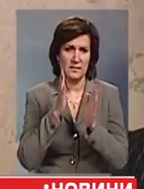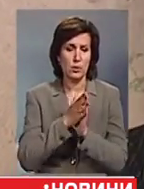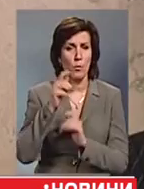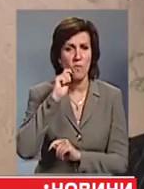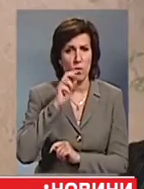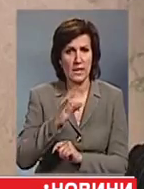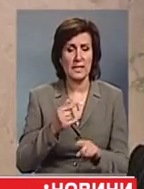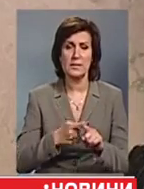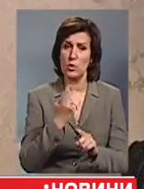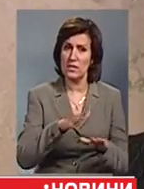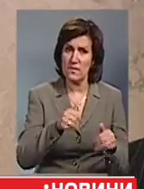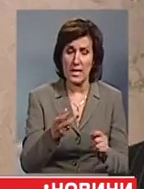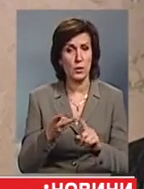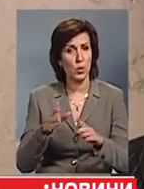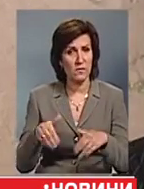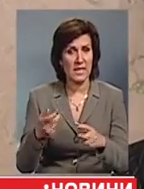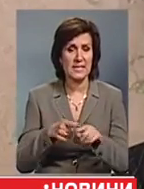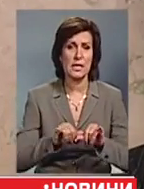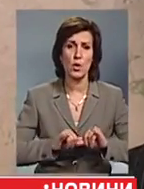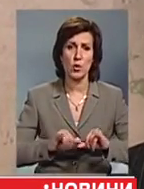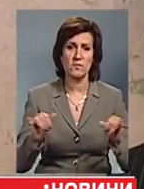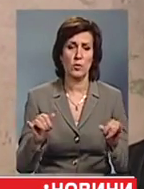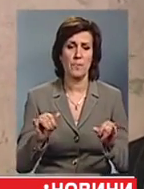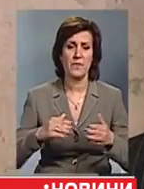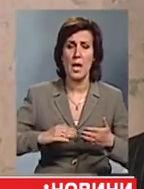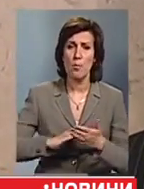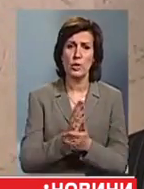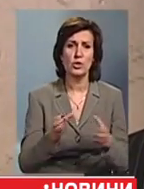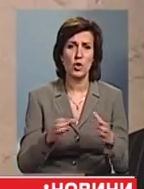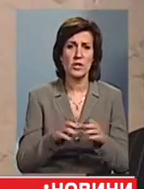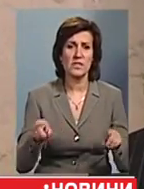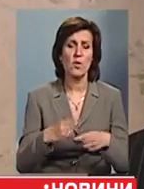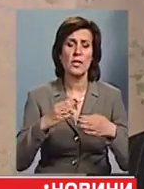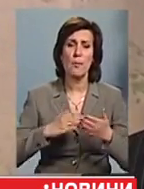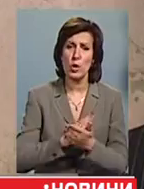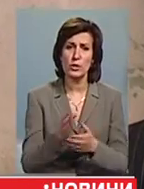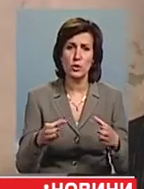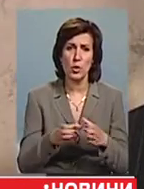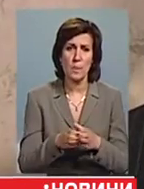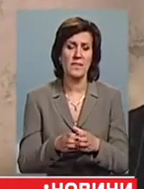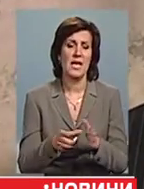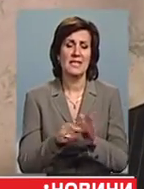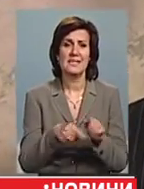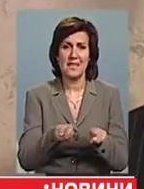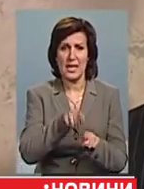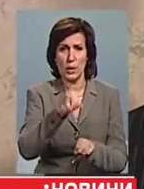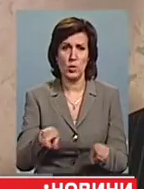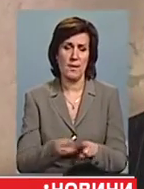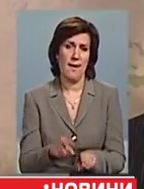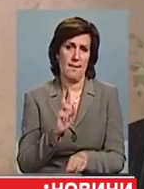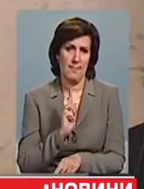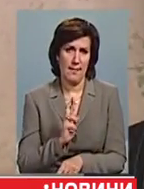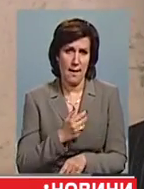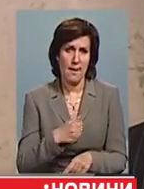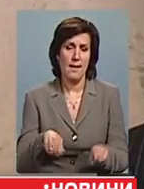Україні. Це один варіант. Другий варіант – це розвиток політичної команди, створення політичної команди саме з таких людей, як я, з таких